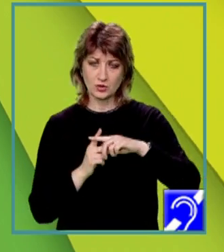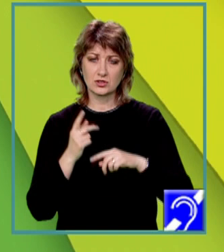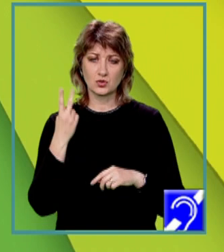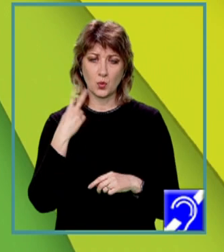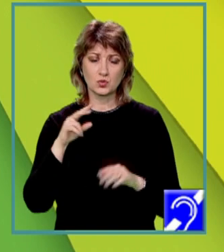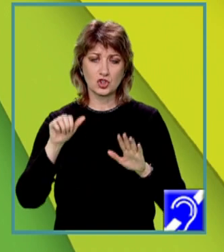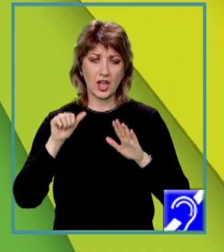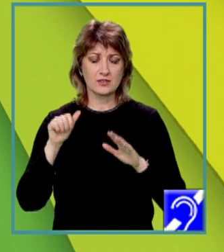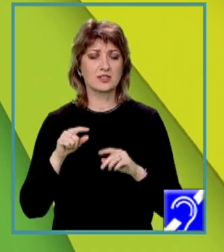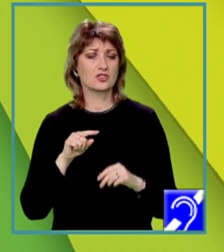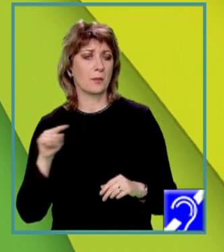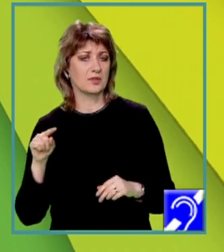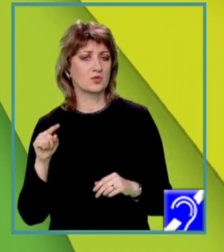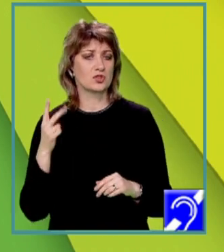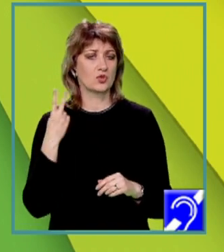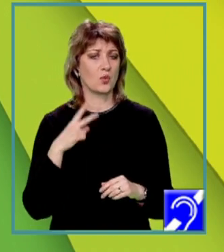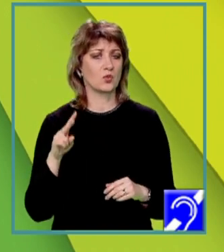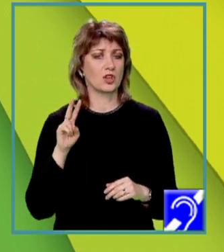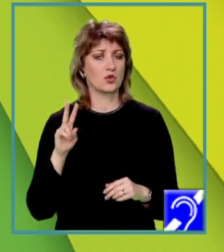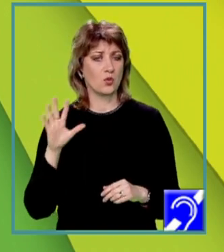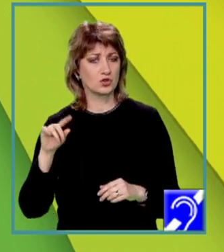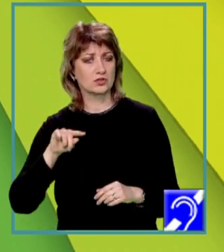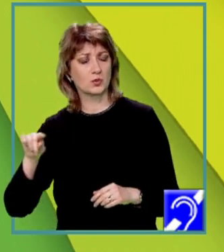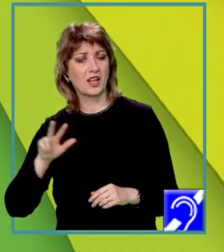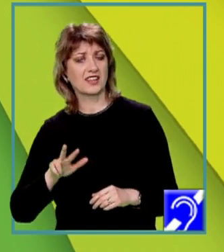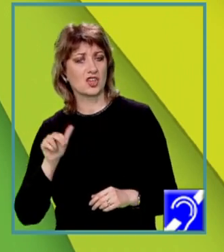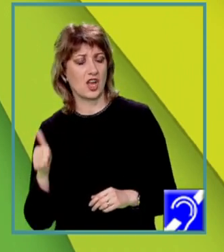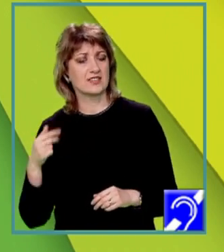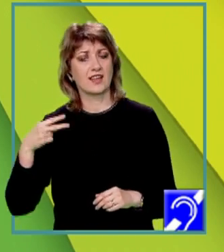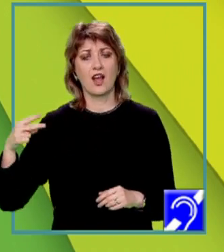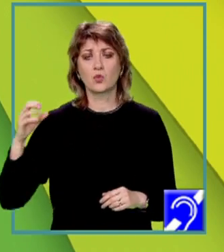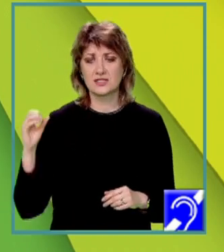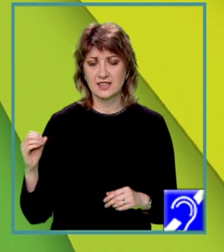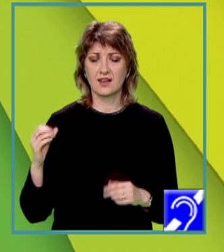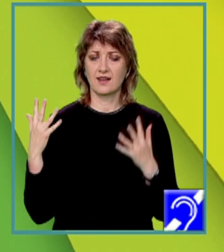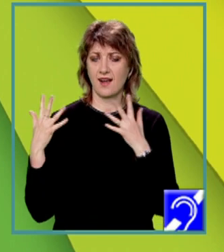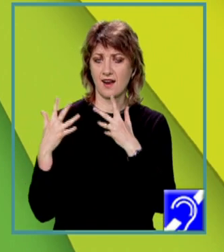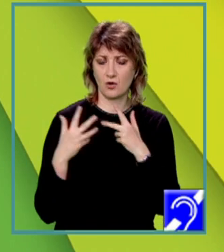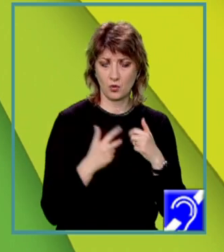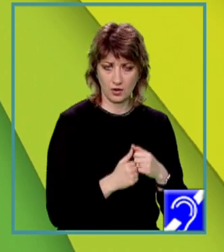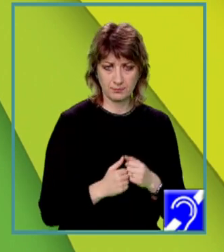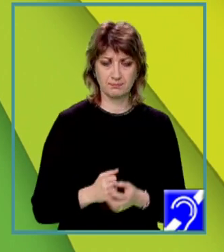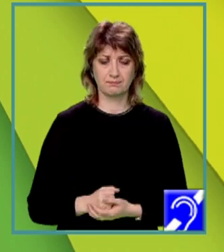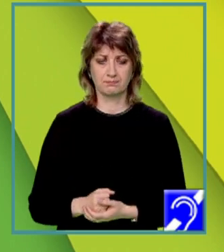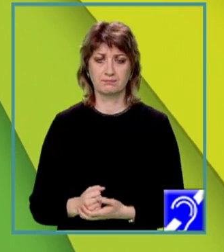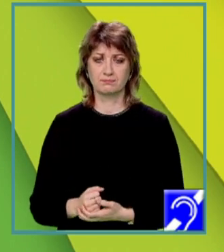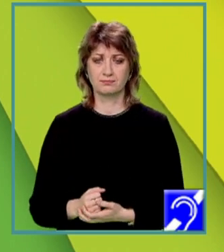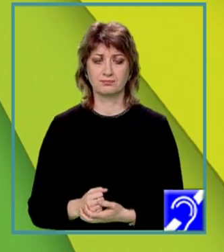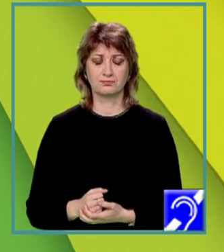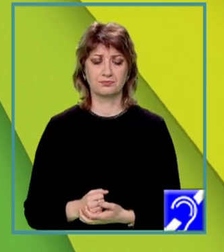216 minus 225 pe 36 este egal cu zero facem calculele de rigoare